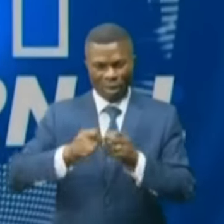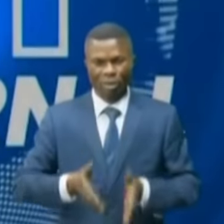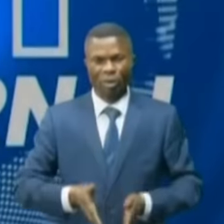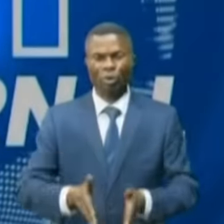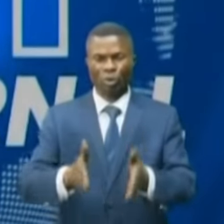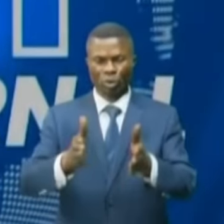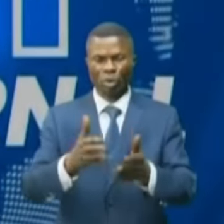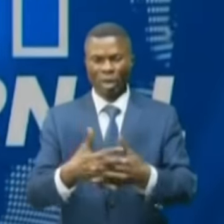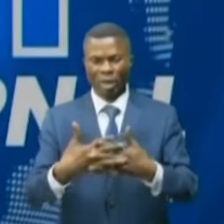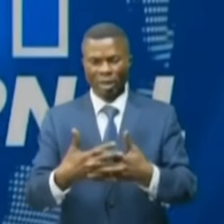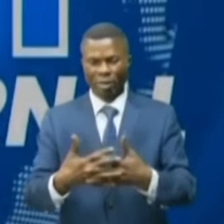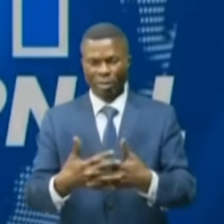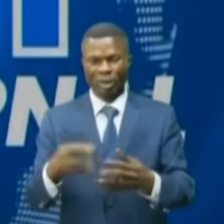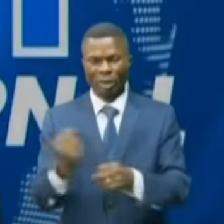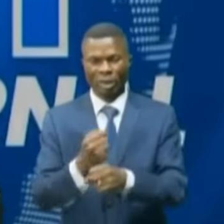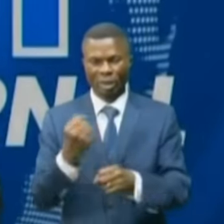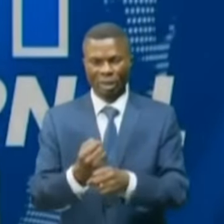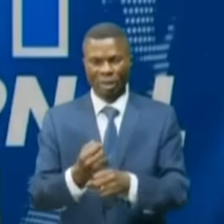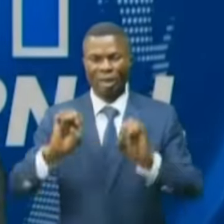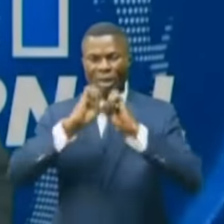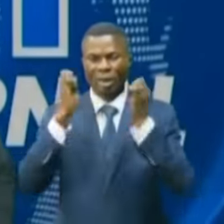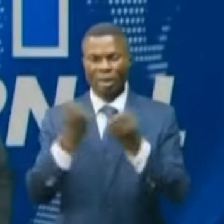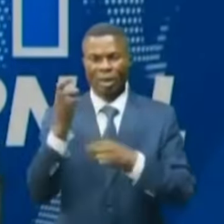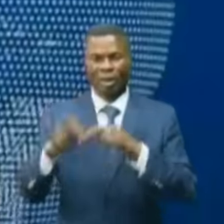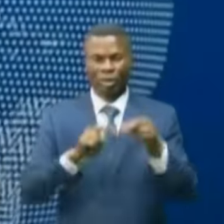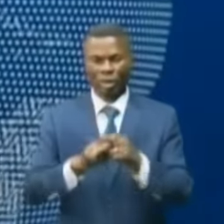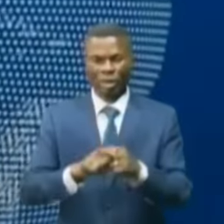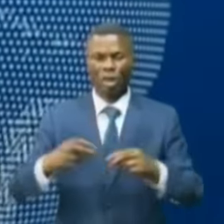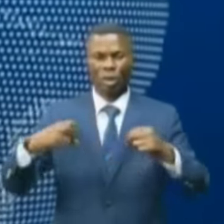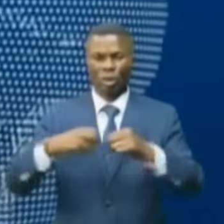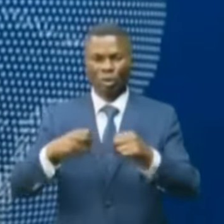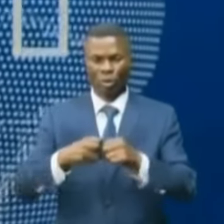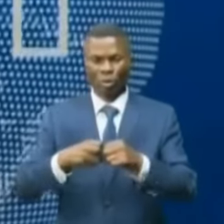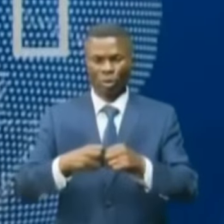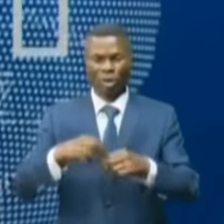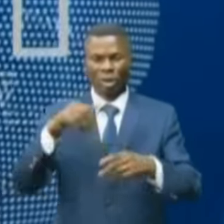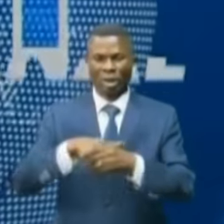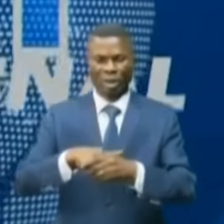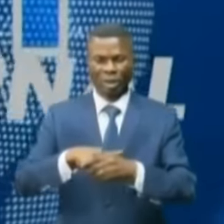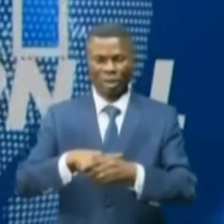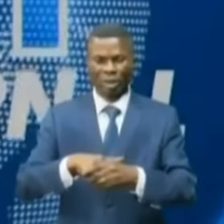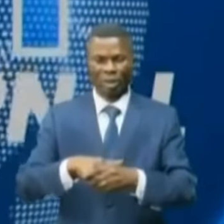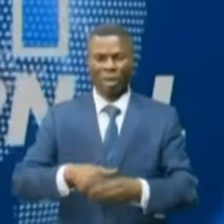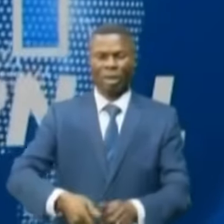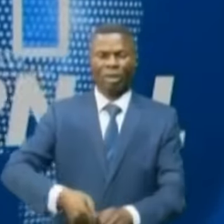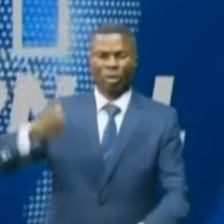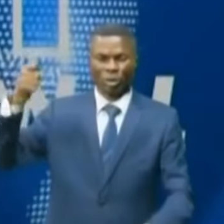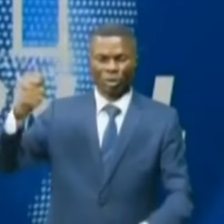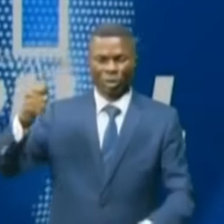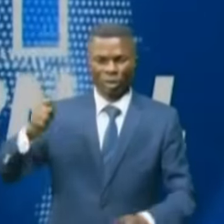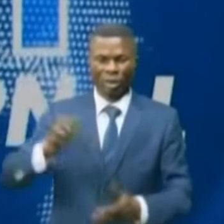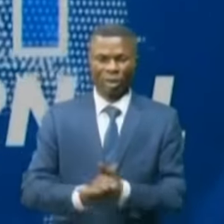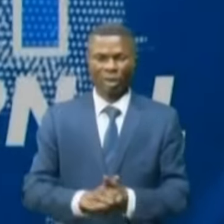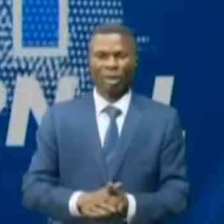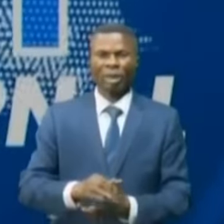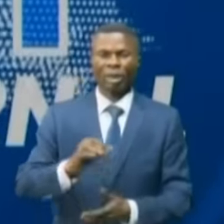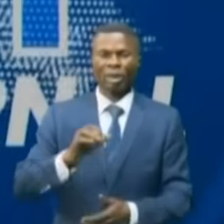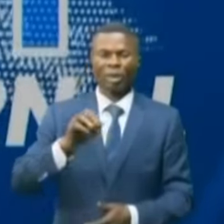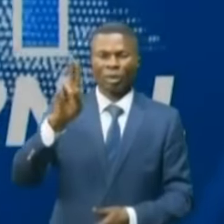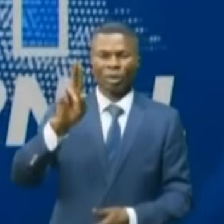des équipements électromécaniques de la Société nationale d'électricité au niveau de la station du Texafrica.